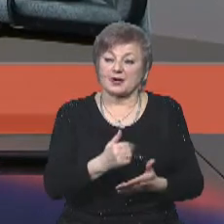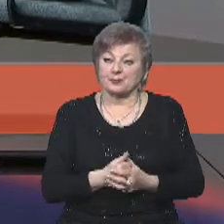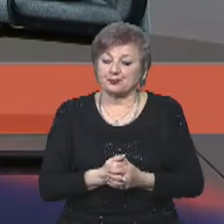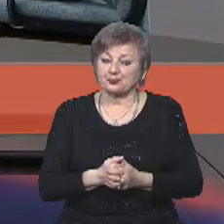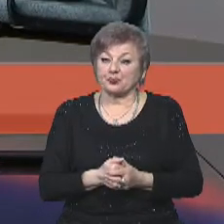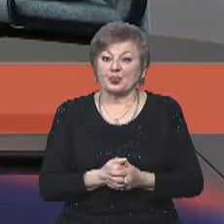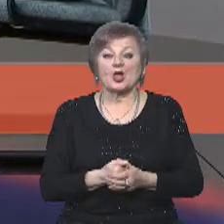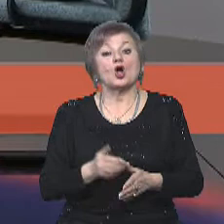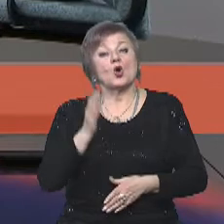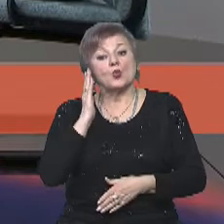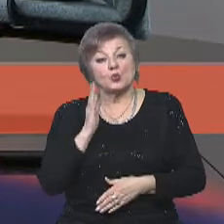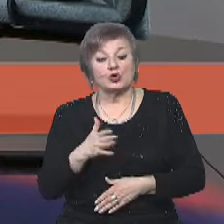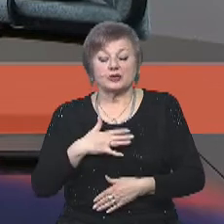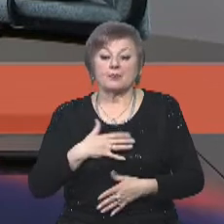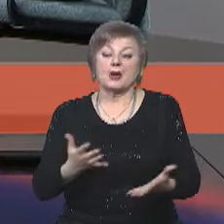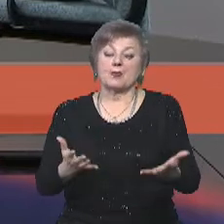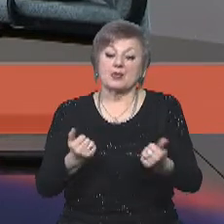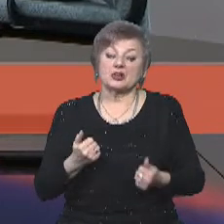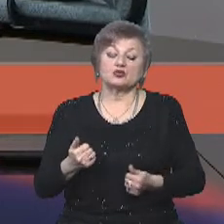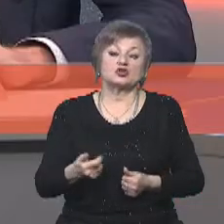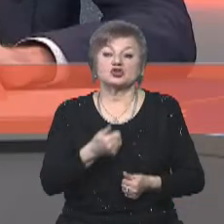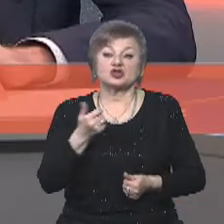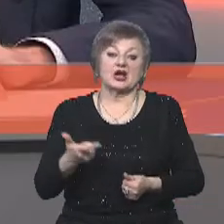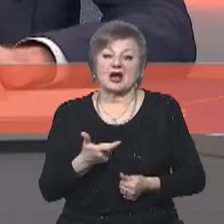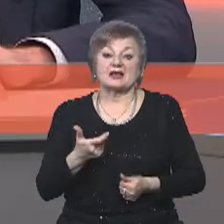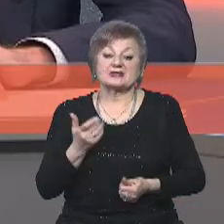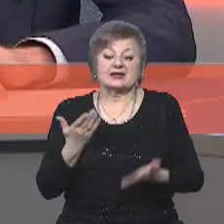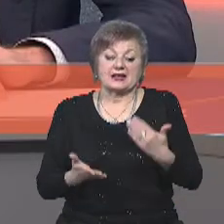ласка, чи будемо ми отримувати газ? Я знаю, є